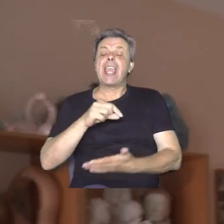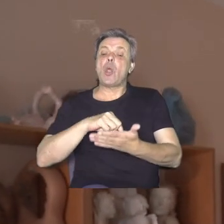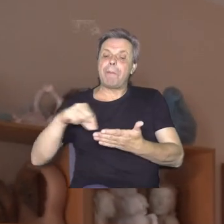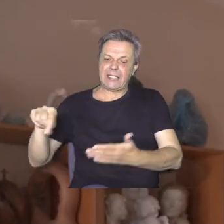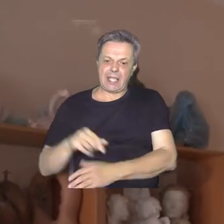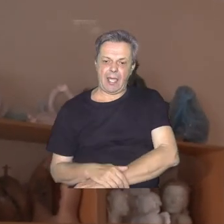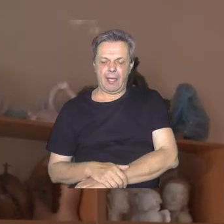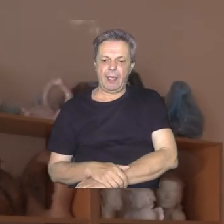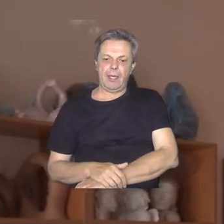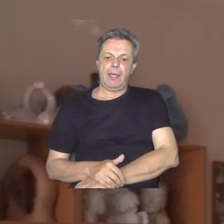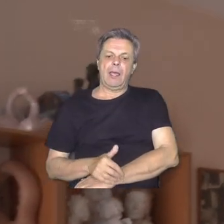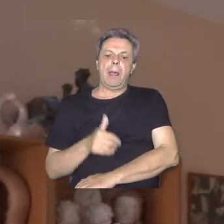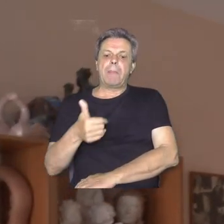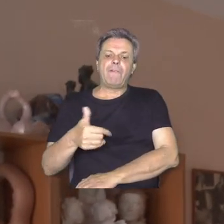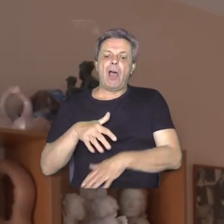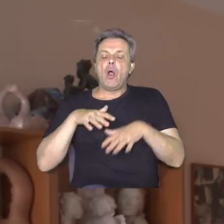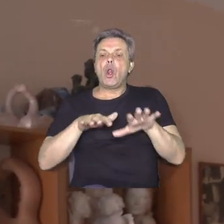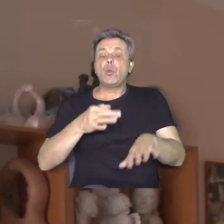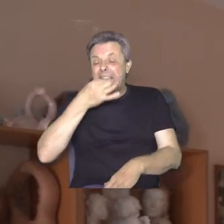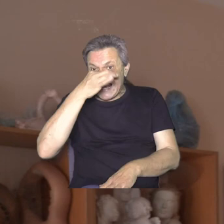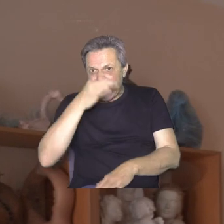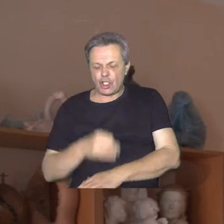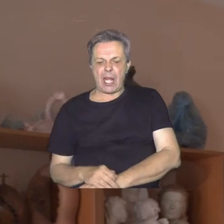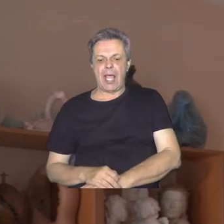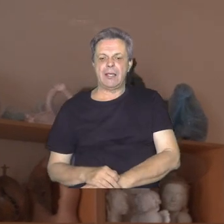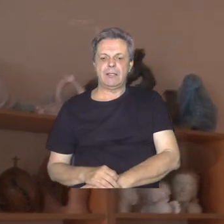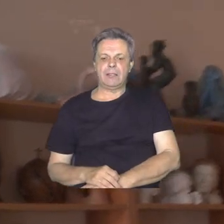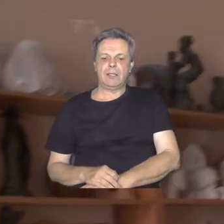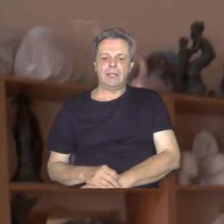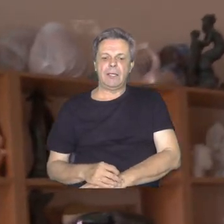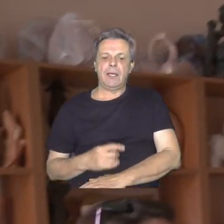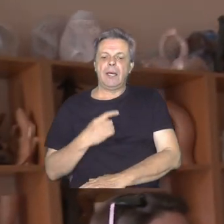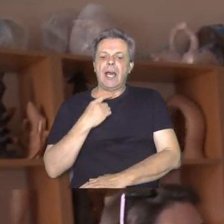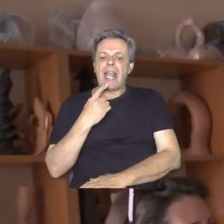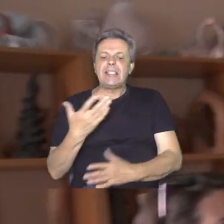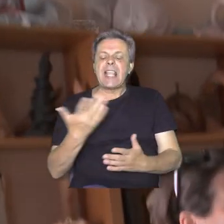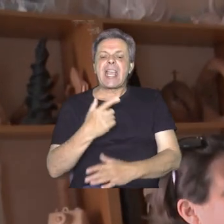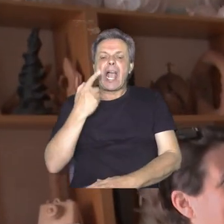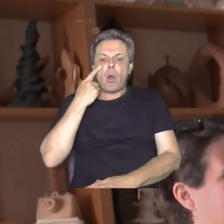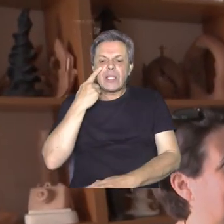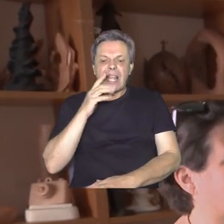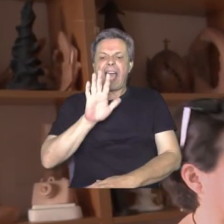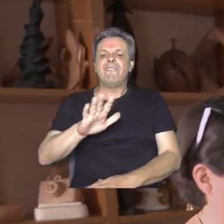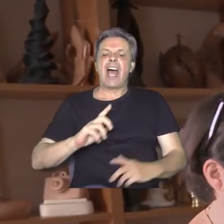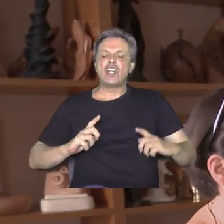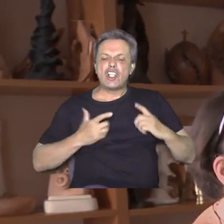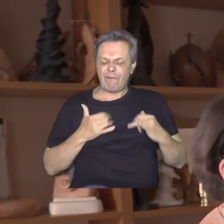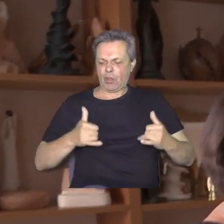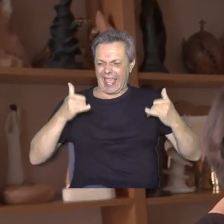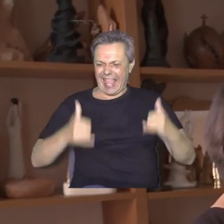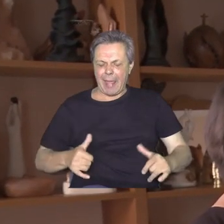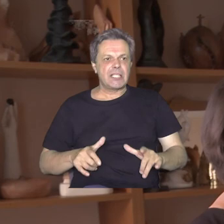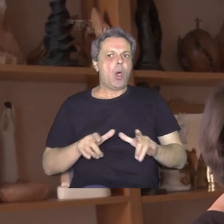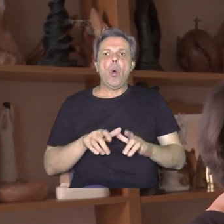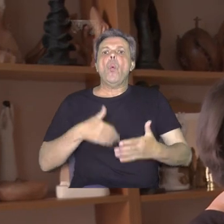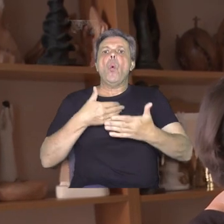to pisanje. Prvo, ljudska znatiželja. Recite mi, molim vas, kako izgleda vaš život